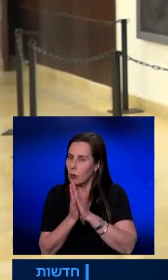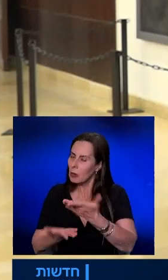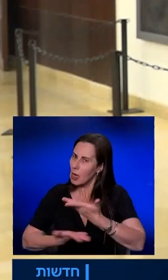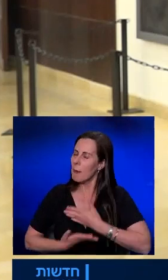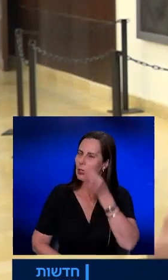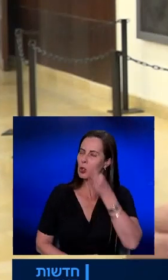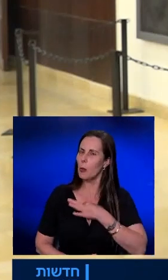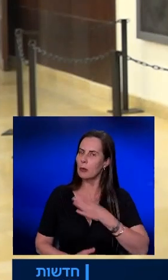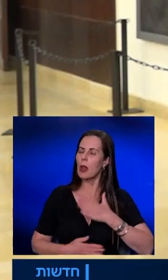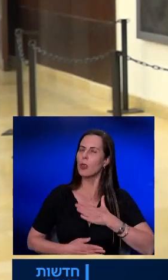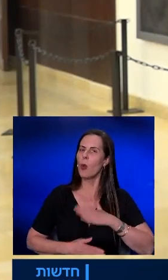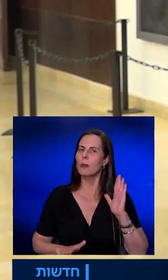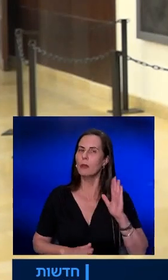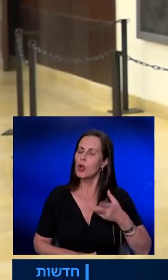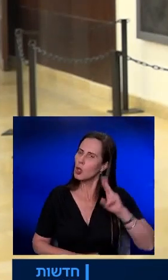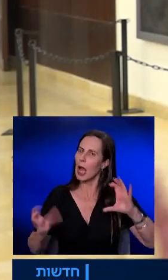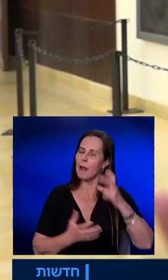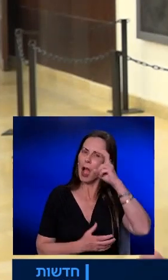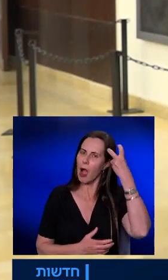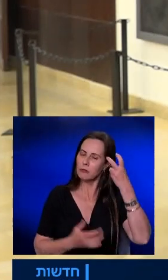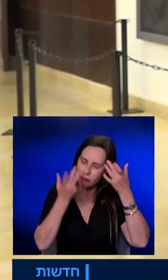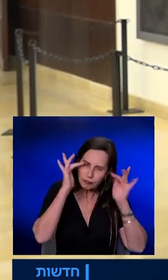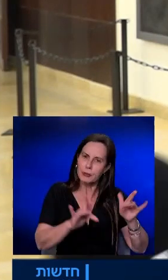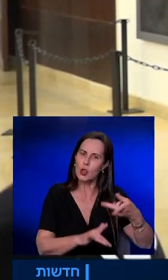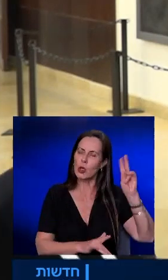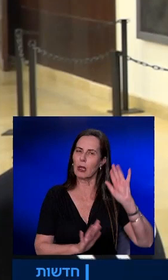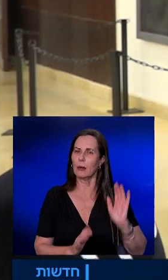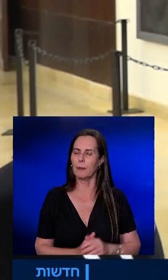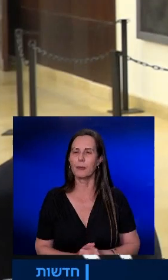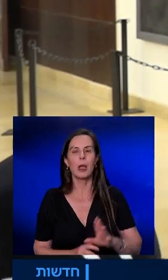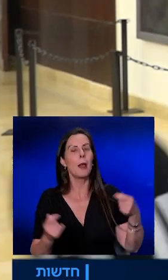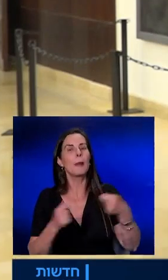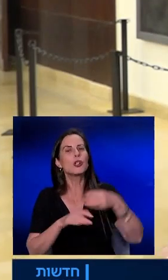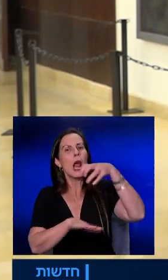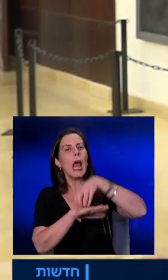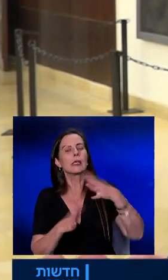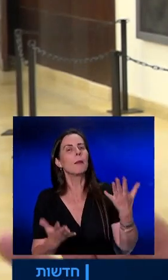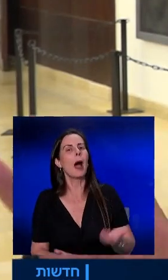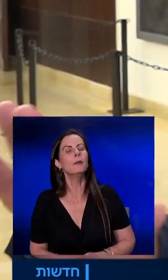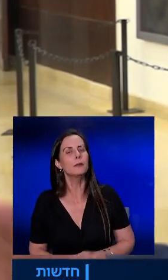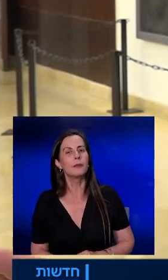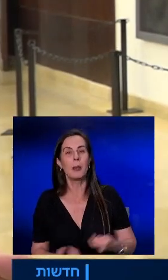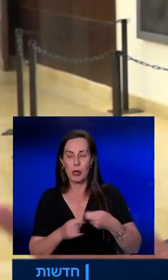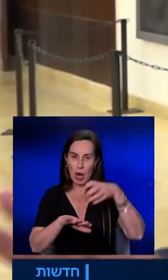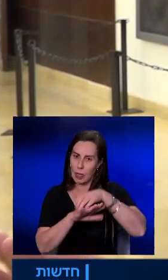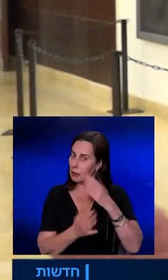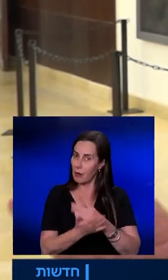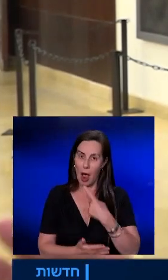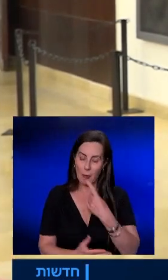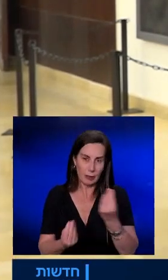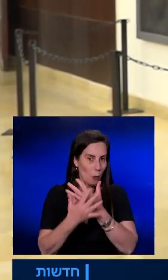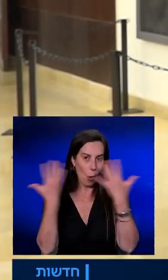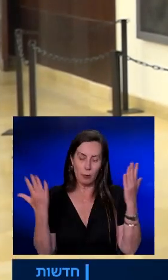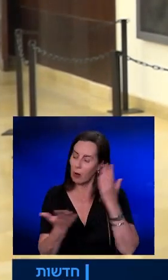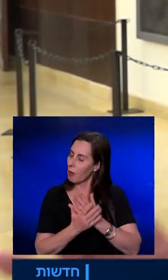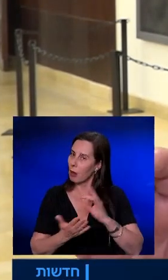אבל תיתן תשומת לב יותר לחברה הערבית ותקדם את הנושאים. ובעניין אל-אקסה מה הוסכם? בעניין אל-אקסה אני אמרתי דברים ברורים,